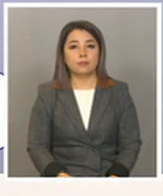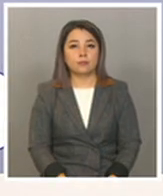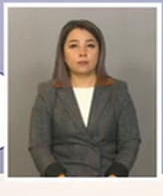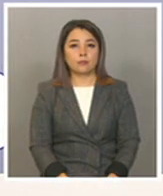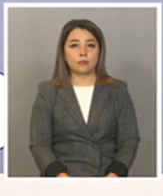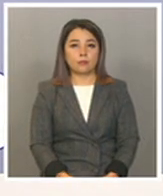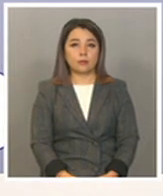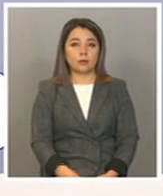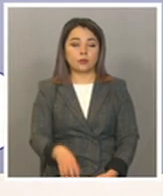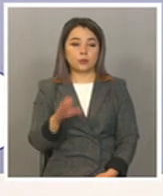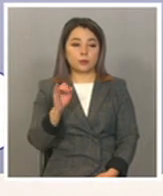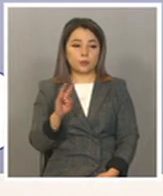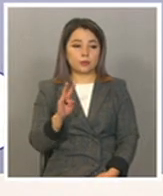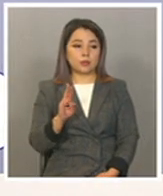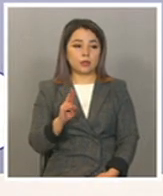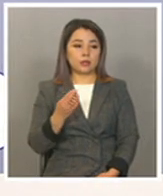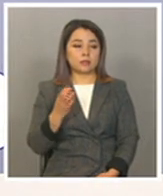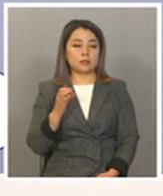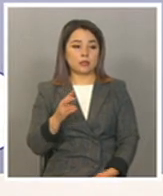Сун Ятсен